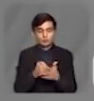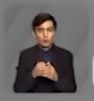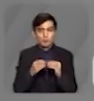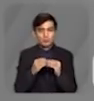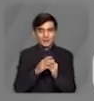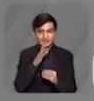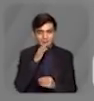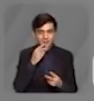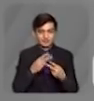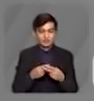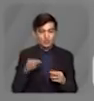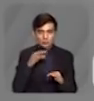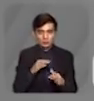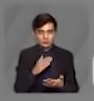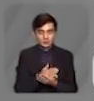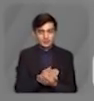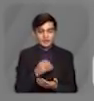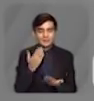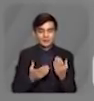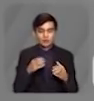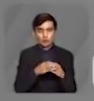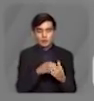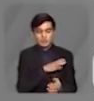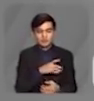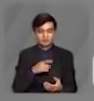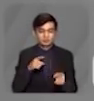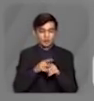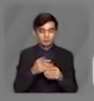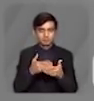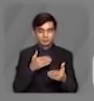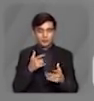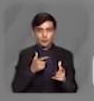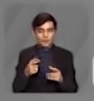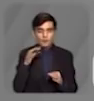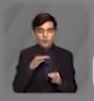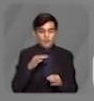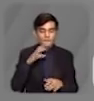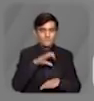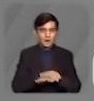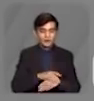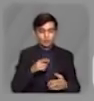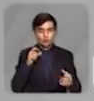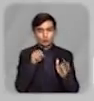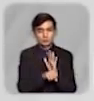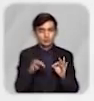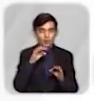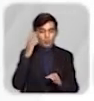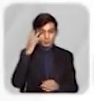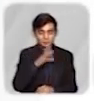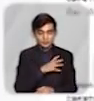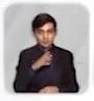дейін түрмеге қамау қарастырылған. Егер топтасқан адамдардың алдын ала сөз байласу арқылы кісі өлтіру фактілері дәлелденсе, жаза